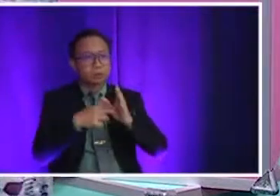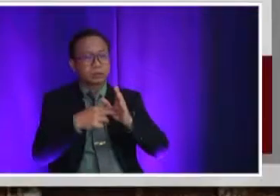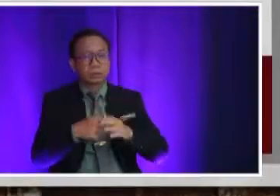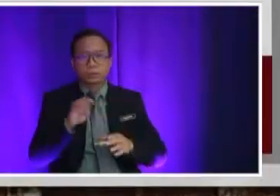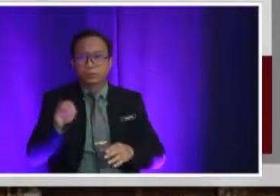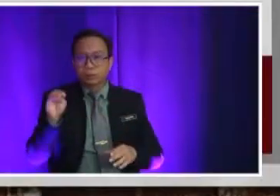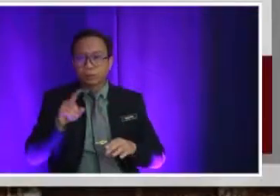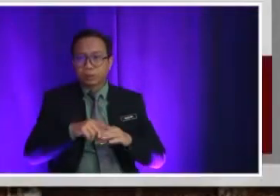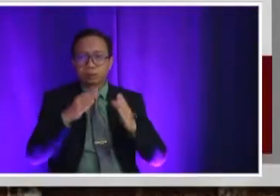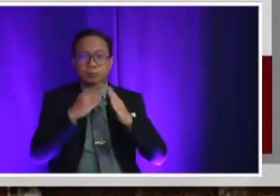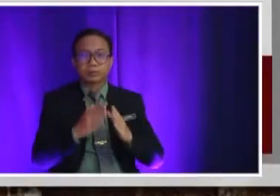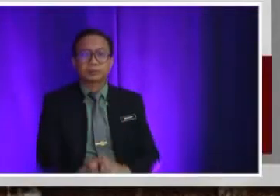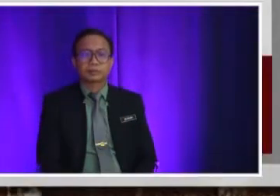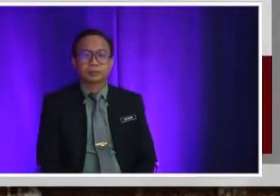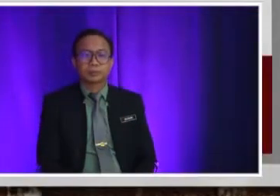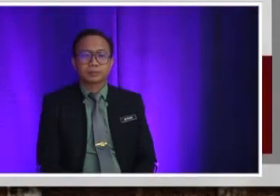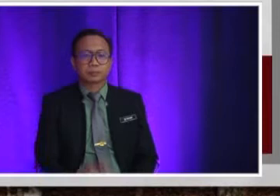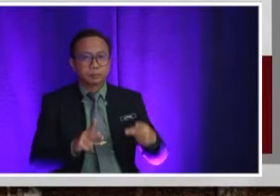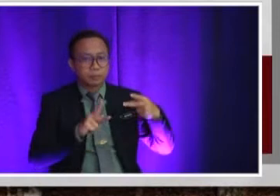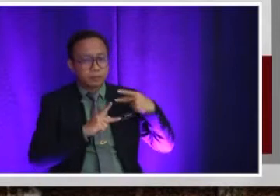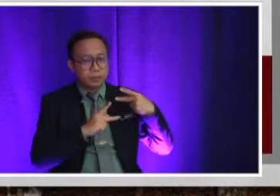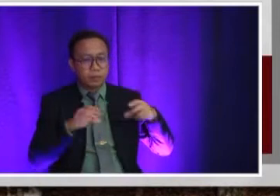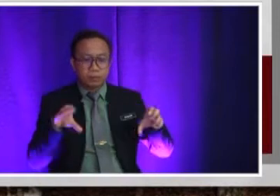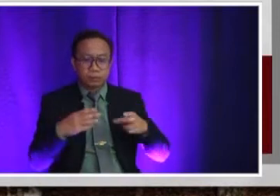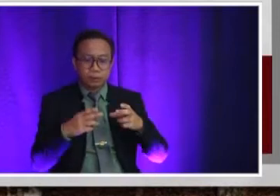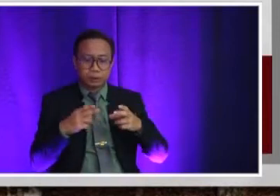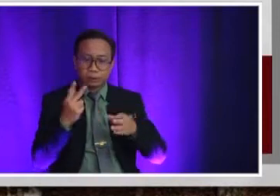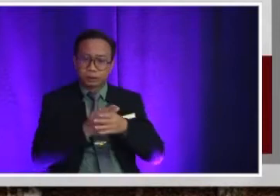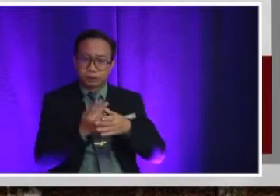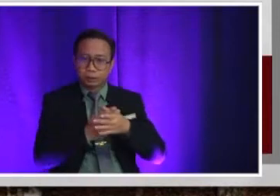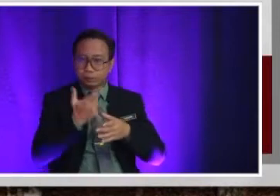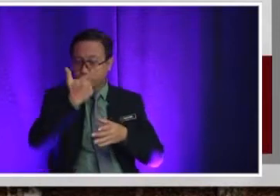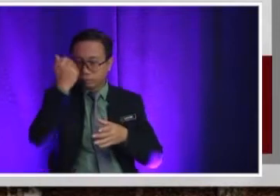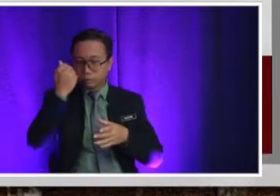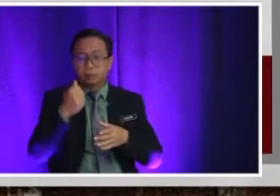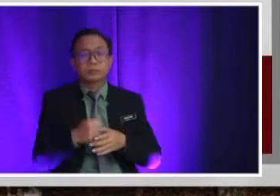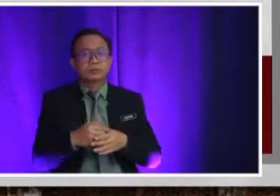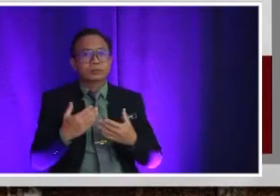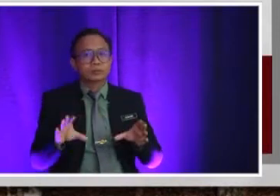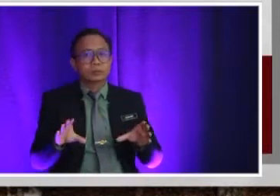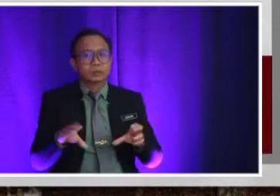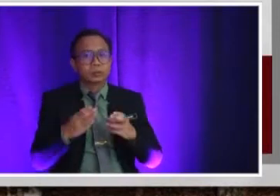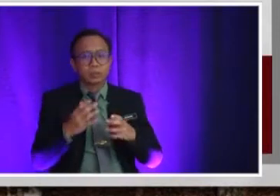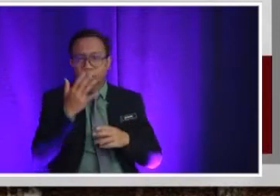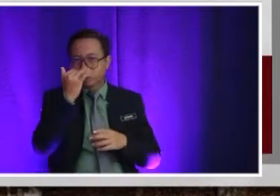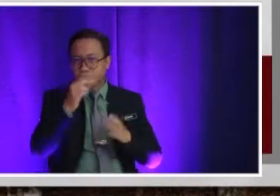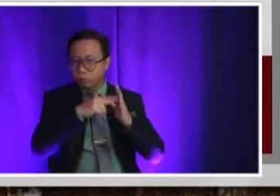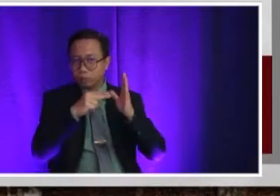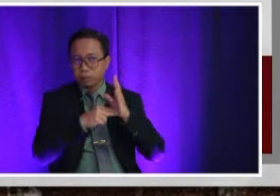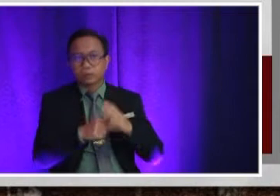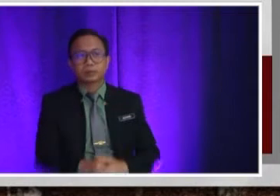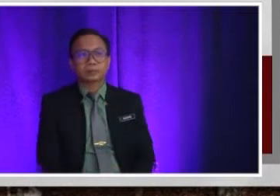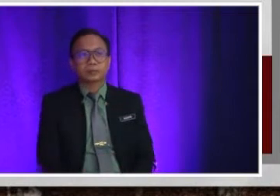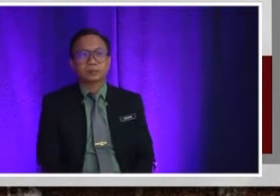murid-murid di rumah kau ini terus Mencetuskan buruh harus walaupun undang-undang darurat telah dikuatkan diseluruh Tanah